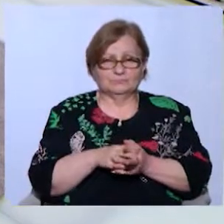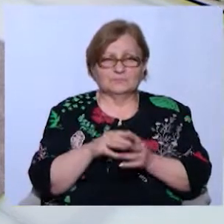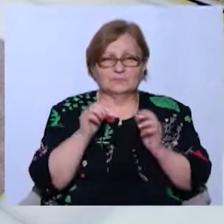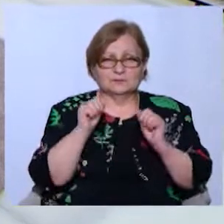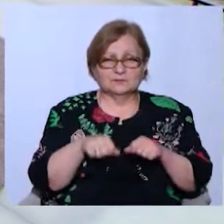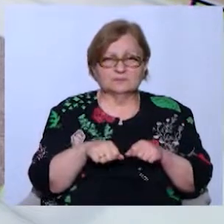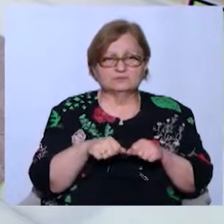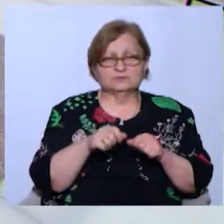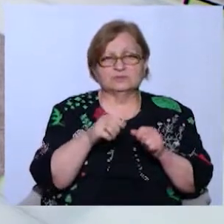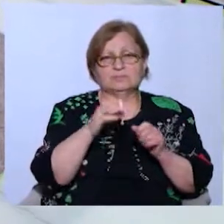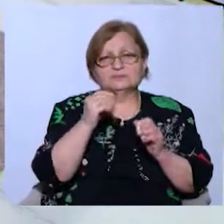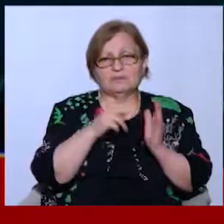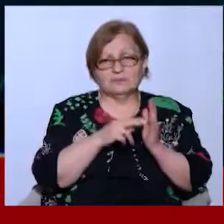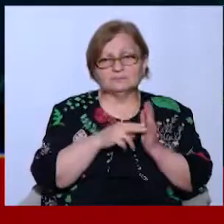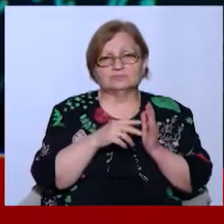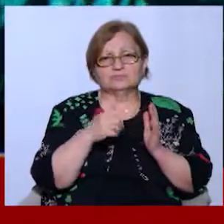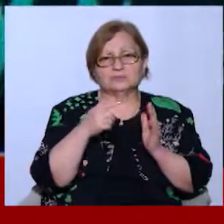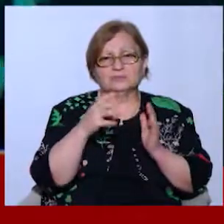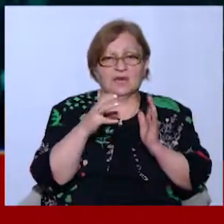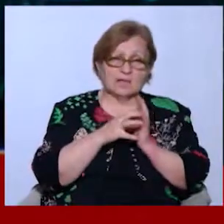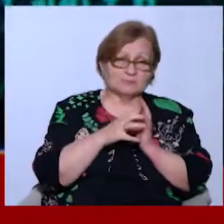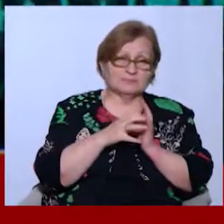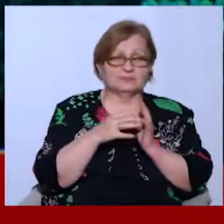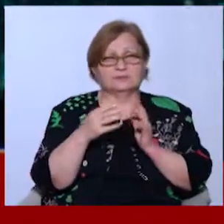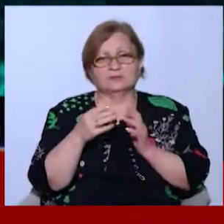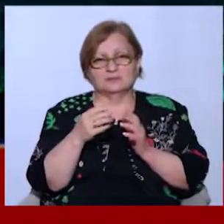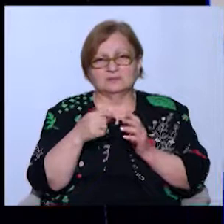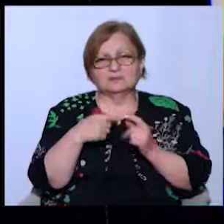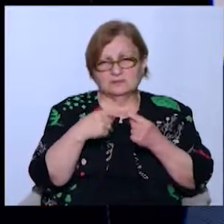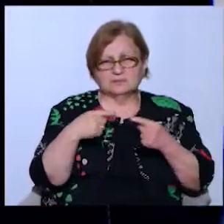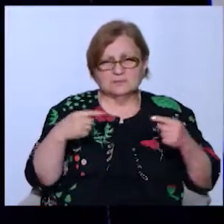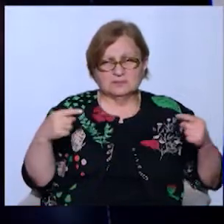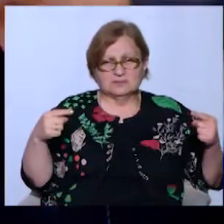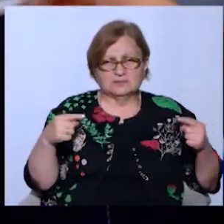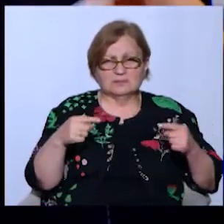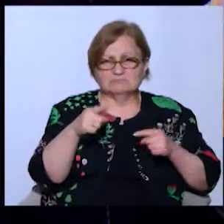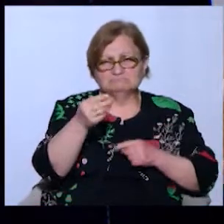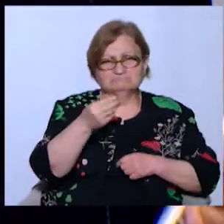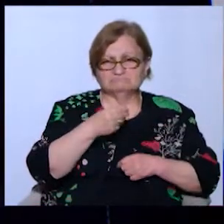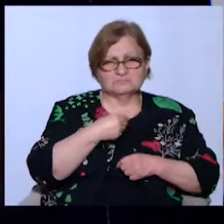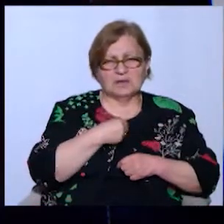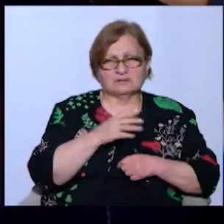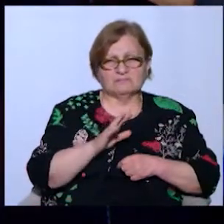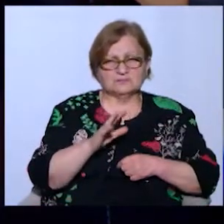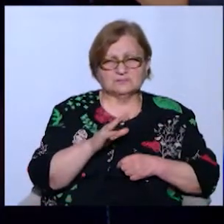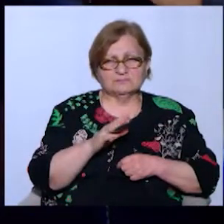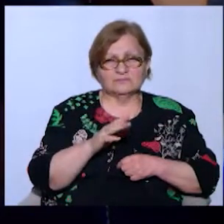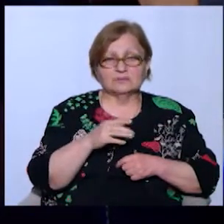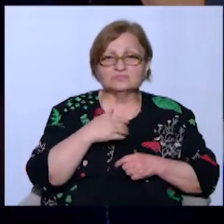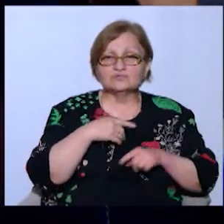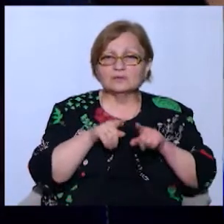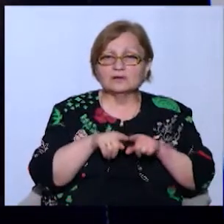იყოს საფასური, გერბი, გერბი. სხვა შესაძლებლობა, სხვა ხდომილებები არ იძლევიან 2 გერბზე 1 საფასურს. შესაბამისად